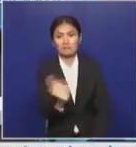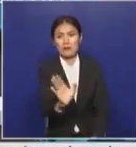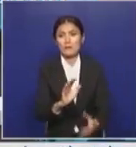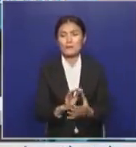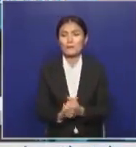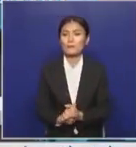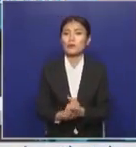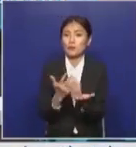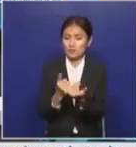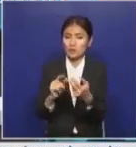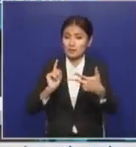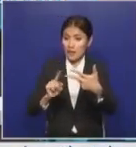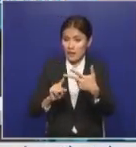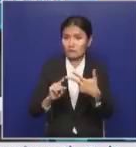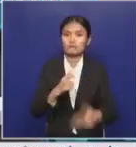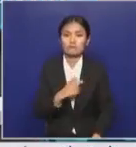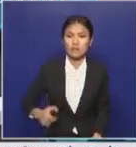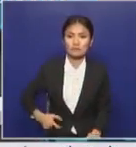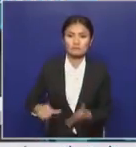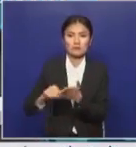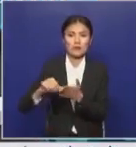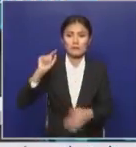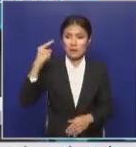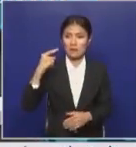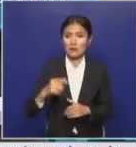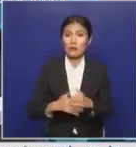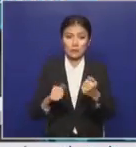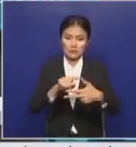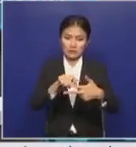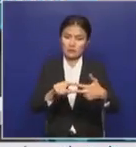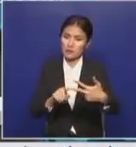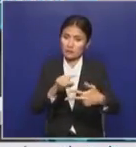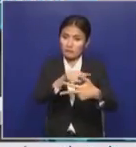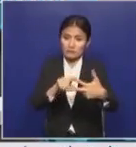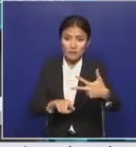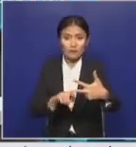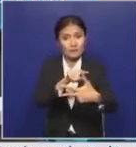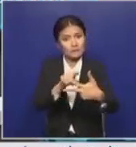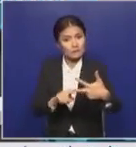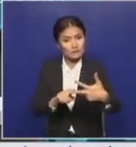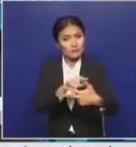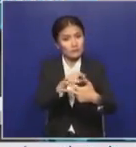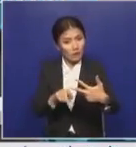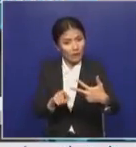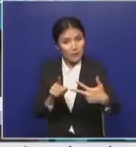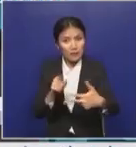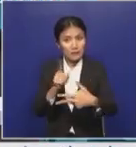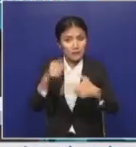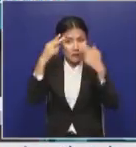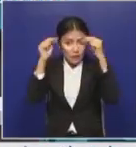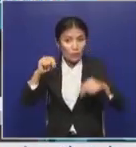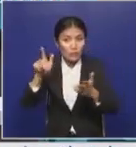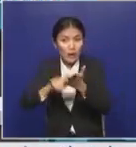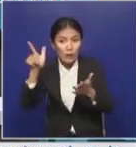แปลงปฏิรูปสถาบันมีการเรียกร้องทั้ง 3ข้อนั้นต้องเรียกร้องให้นายกลาออกก่อน